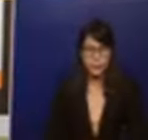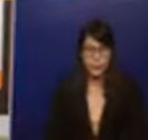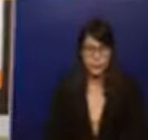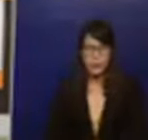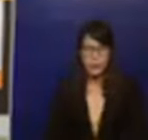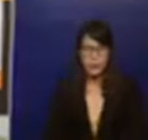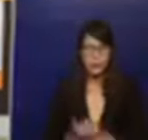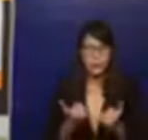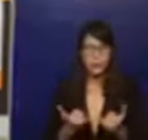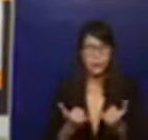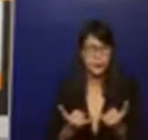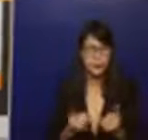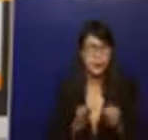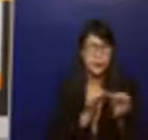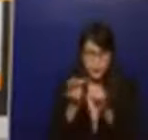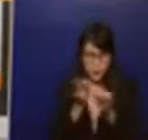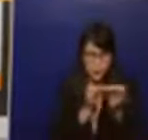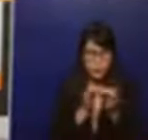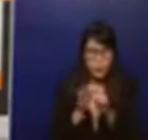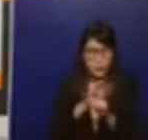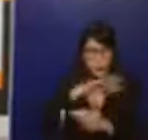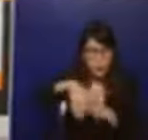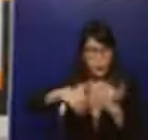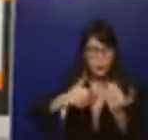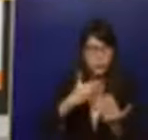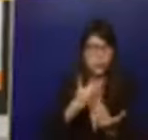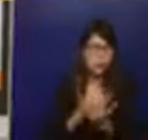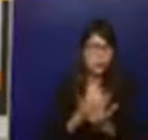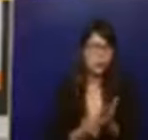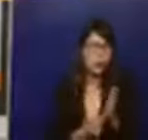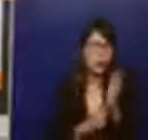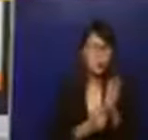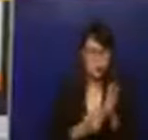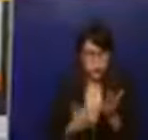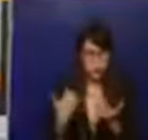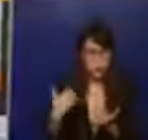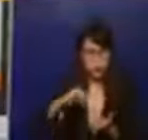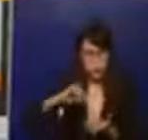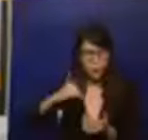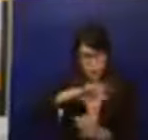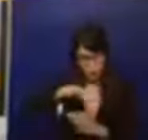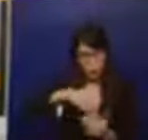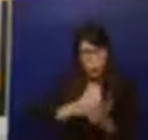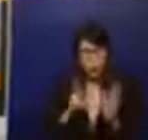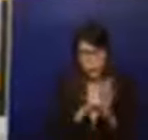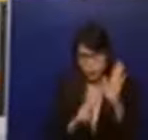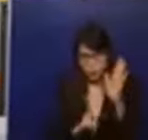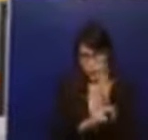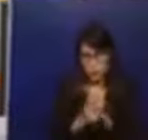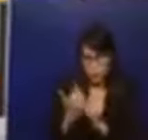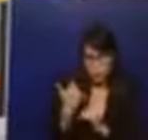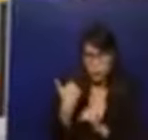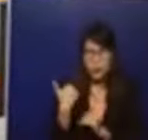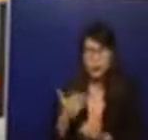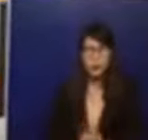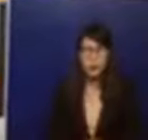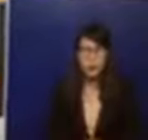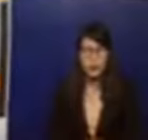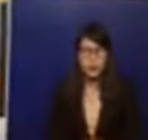แต่อย่างไรก็ตามที่ดิฉันบอกนะคะทุกอย่างมีข้อยกเว้นประมวลรัษฎากรเหล่านี้นะคะยังมีข้อยกเว้นอยู่